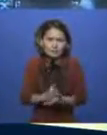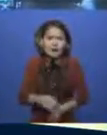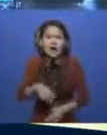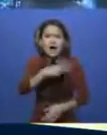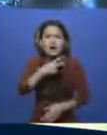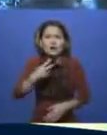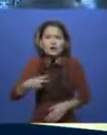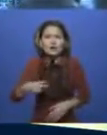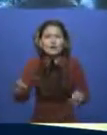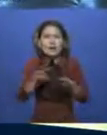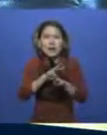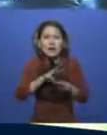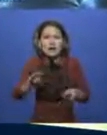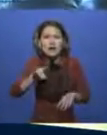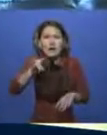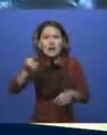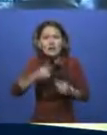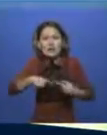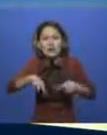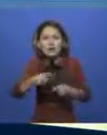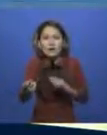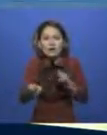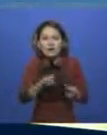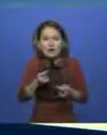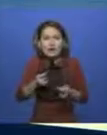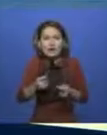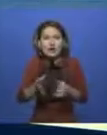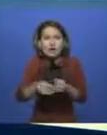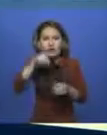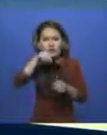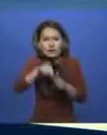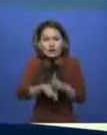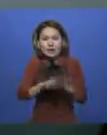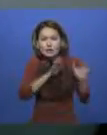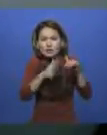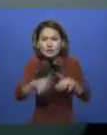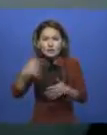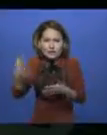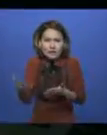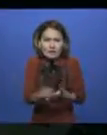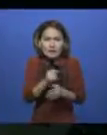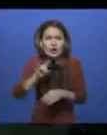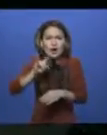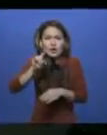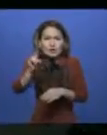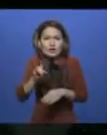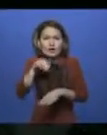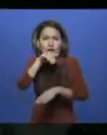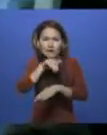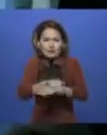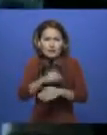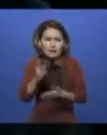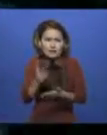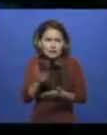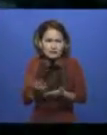Индонезияның көлік министрлігінің әуе көлігі басқармасы Ява теңізінде табылған бөлшектердің Air Asia компаниясының ұшағына тиесілі екенін растады.